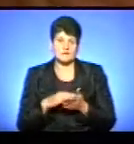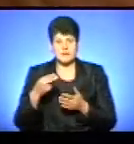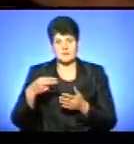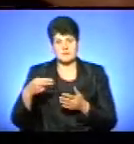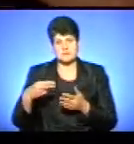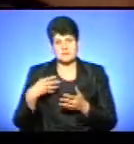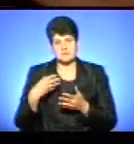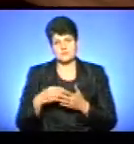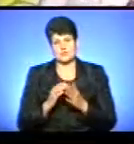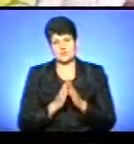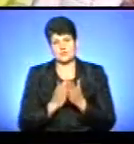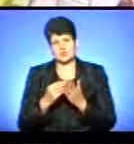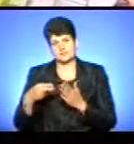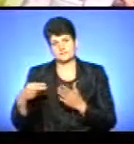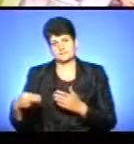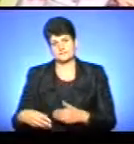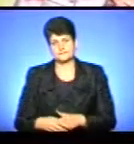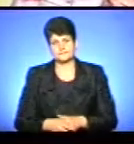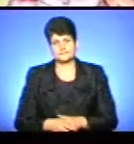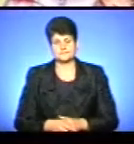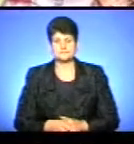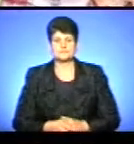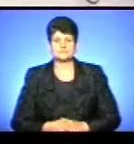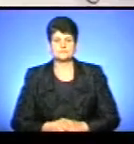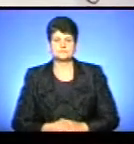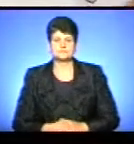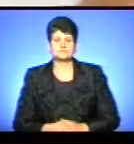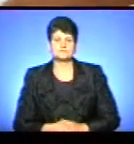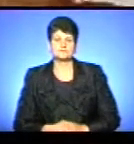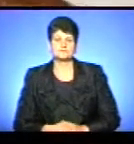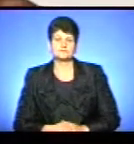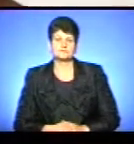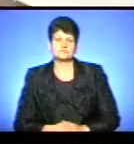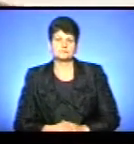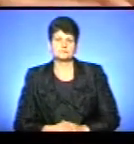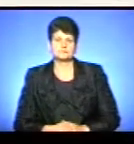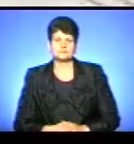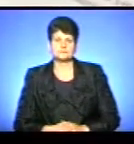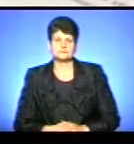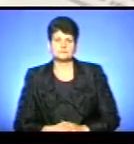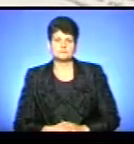їм свої твори. Світлана Шумна, Юрій Багрій, новини.